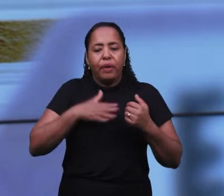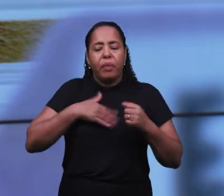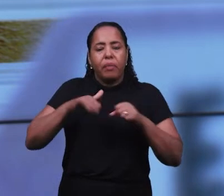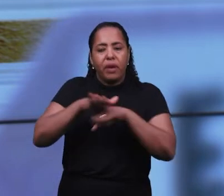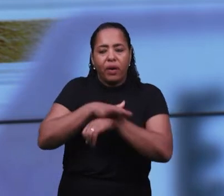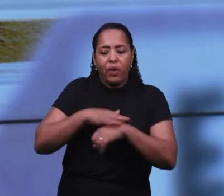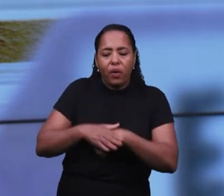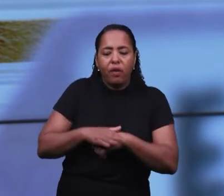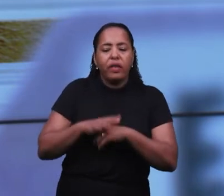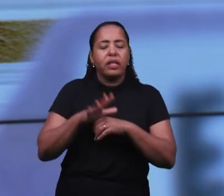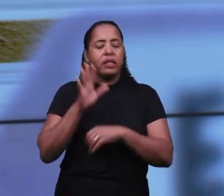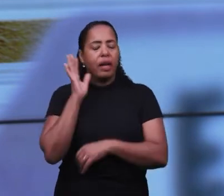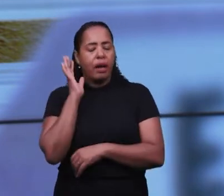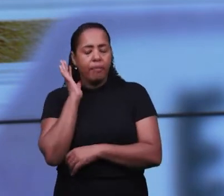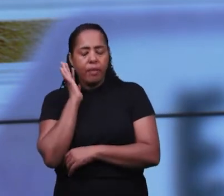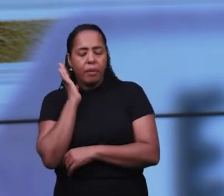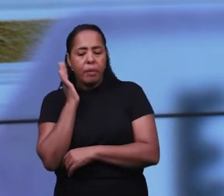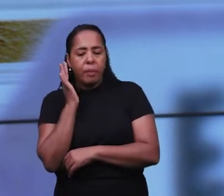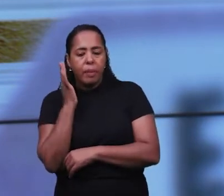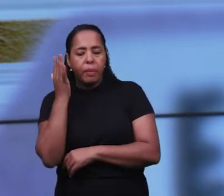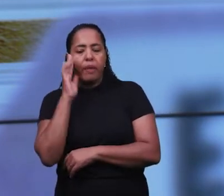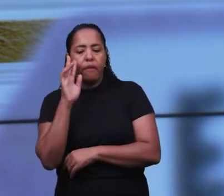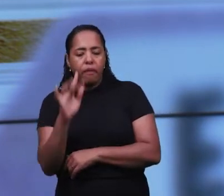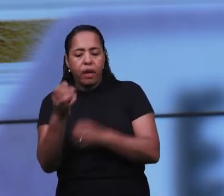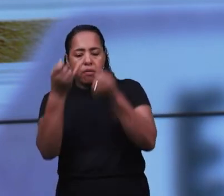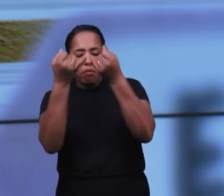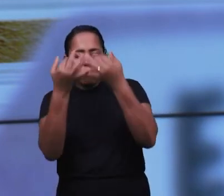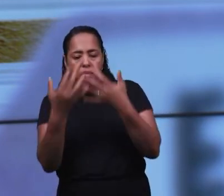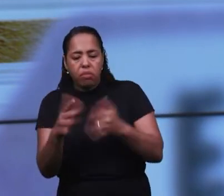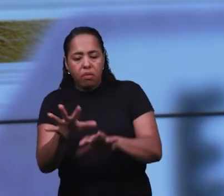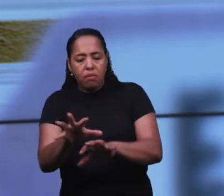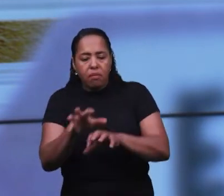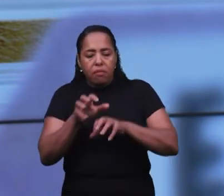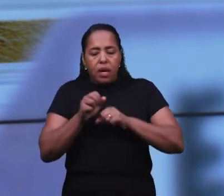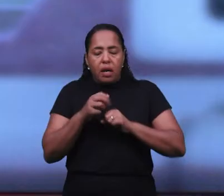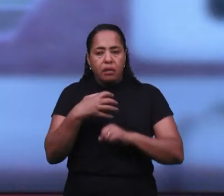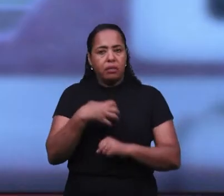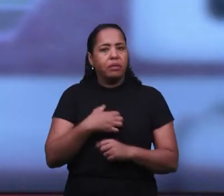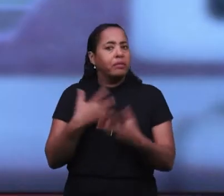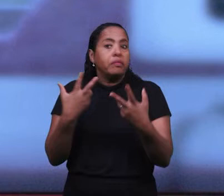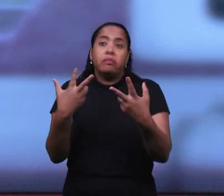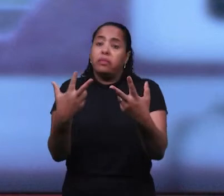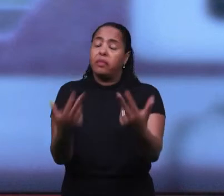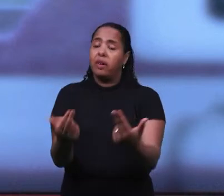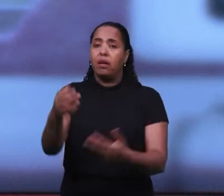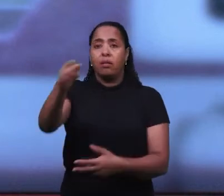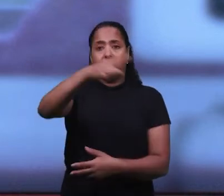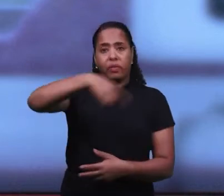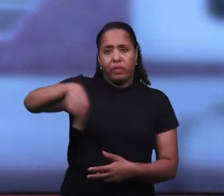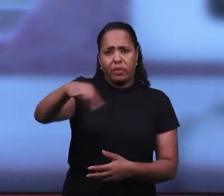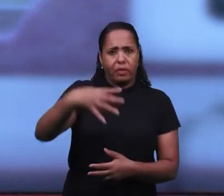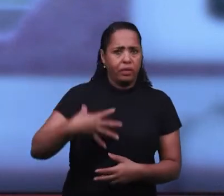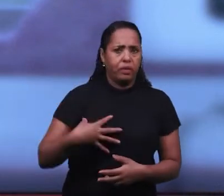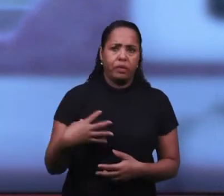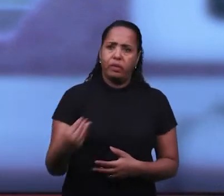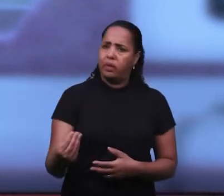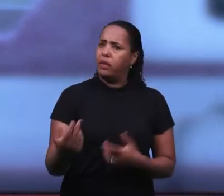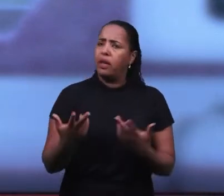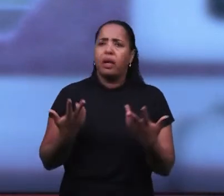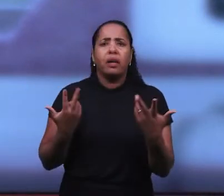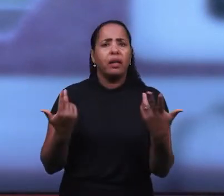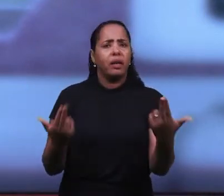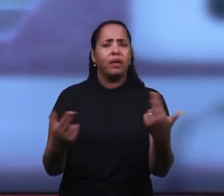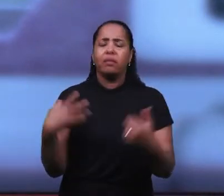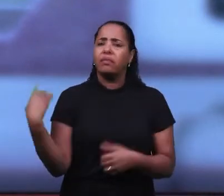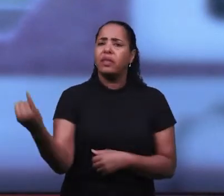Nous allons essayer de discuter, entendre et voir les sentiments. C'est la même chose pour nos enfants. C'est très